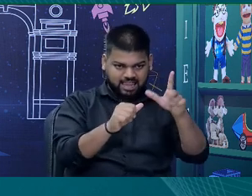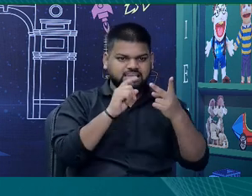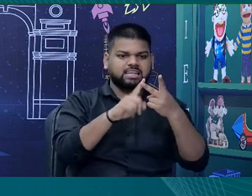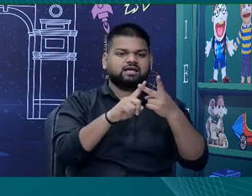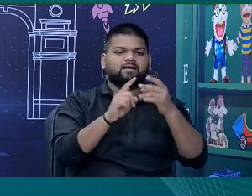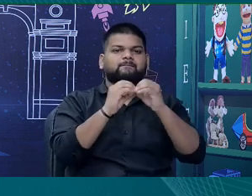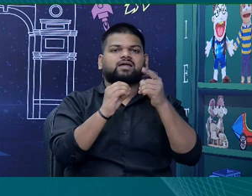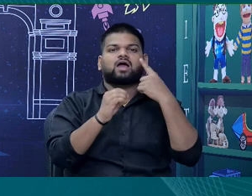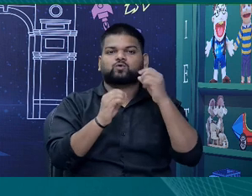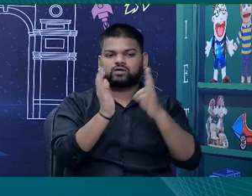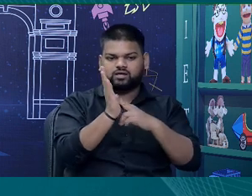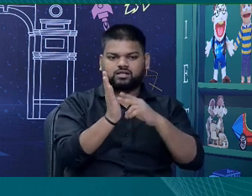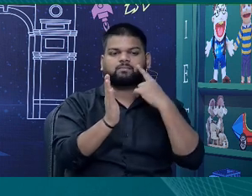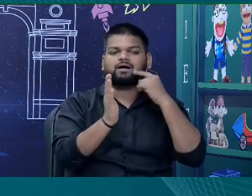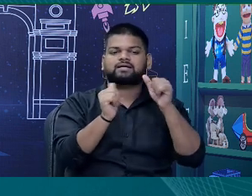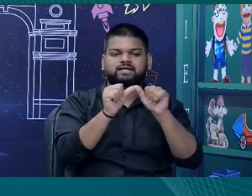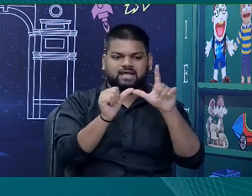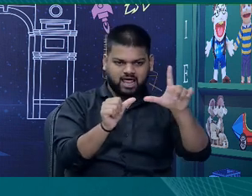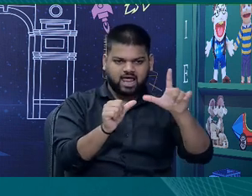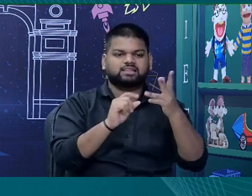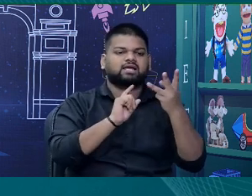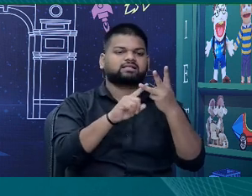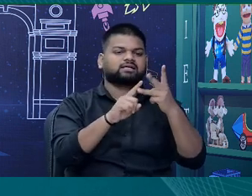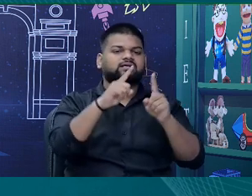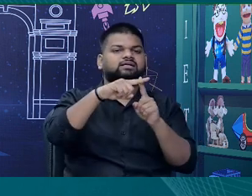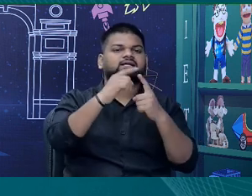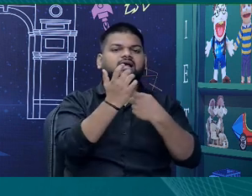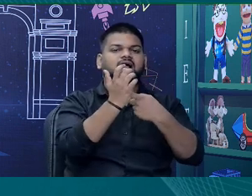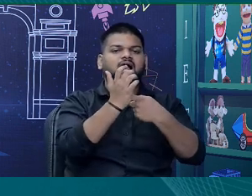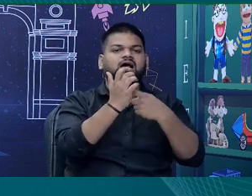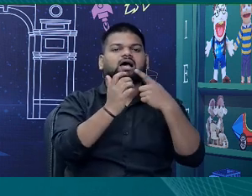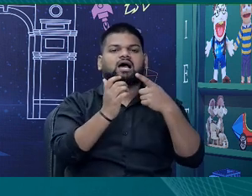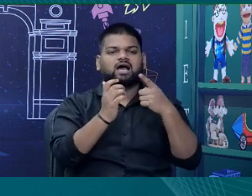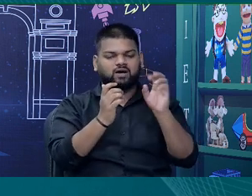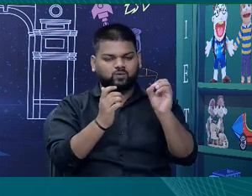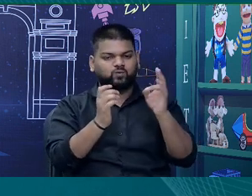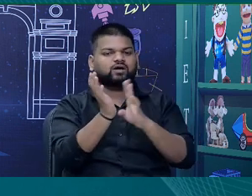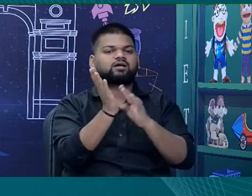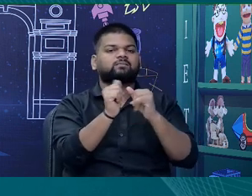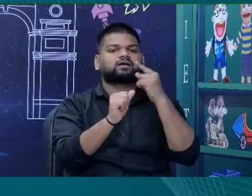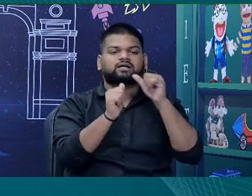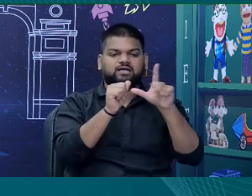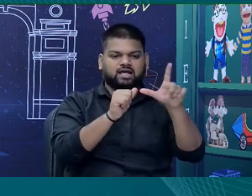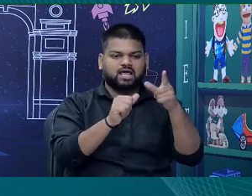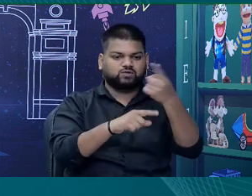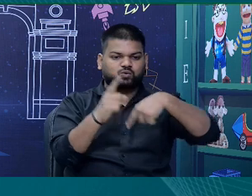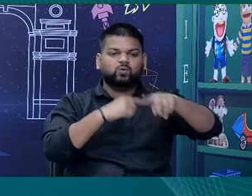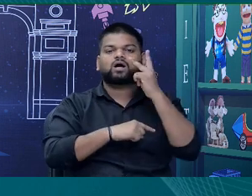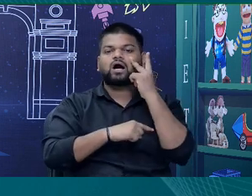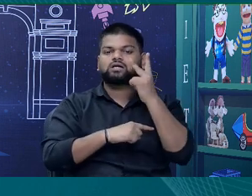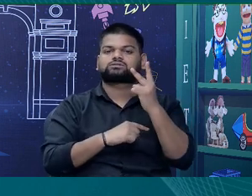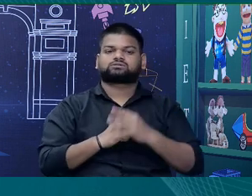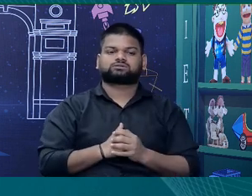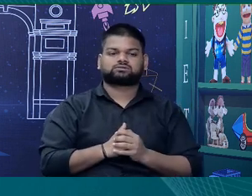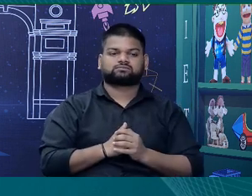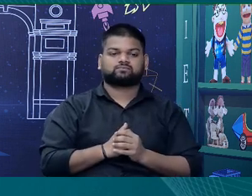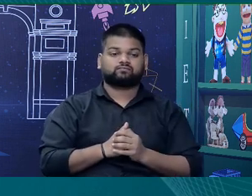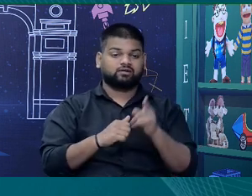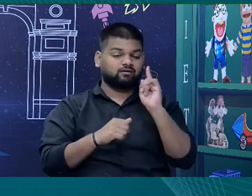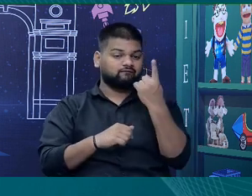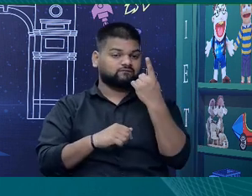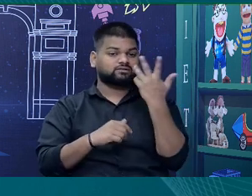वन टर्म यानी ऐसे अलजेब्राइक एक्सप्रेशन जिसमें सिर्फ एक टर्म होगा एग्जांपल्स है 7x और 5g सेकंड हम आते हैं